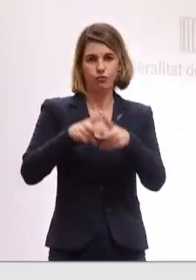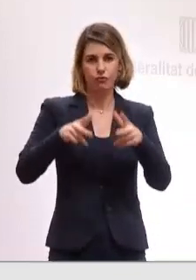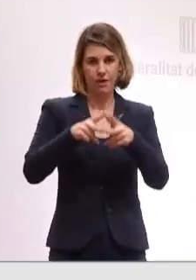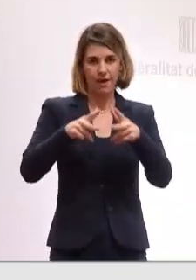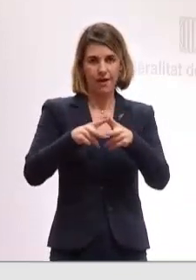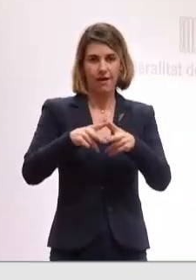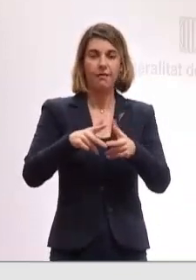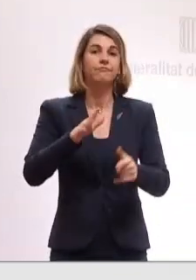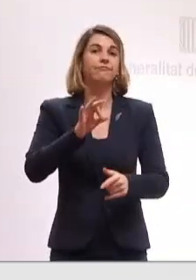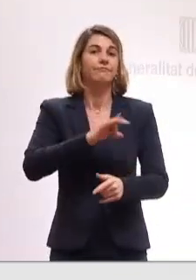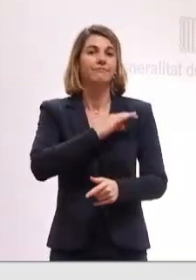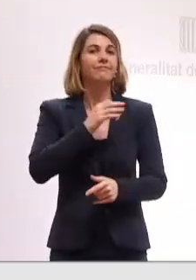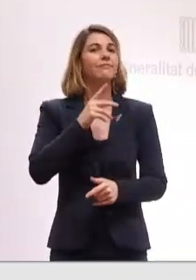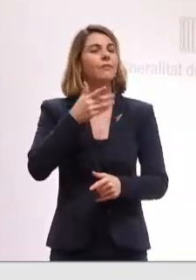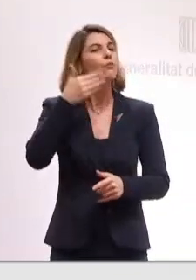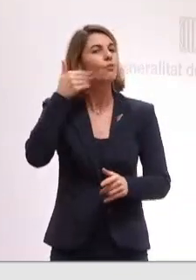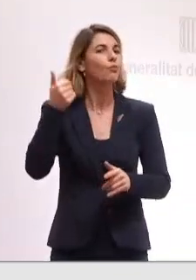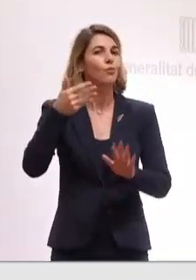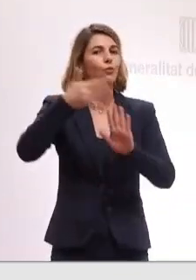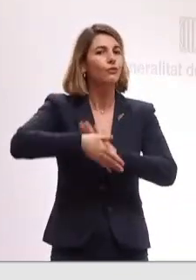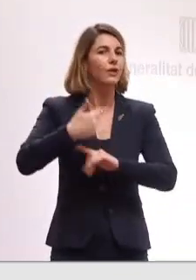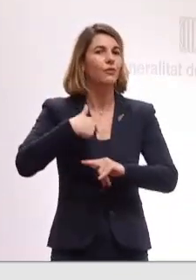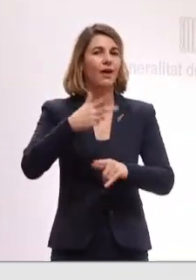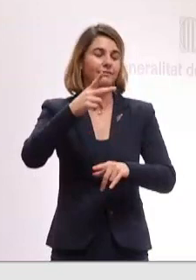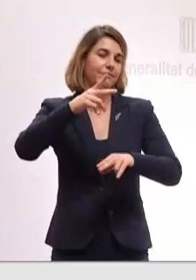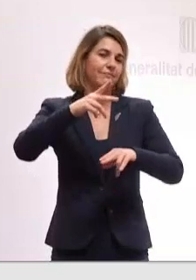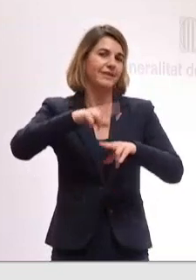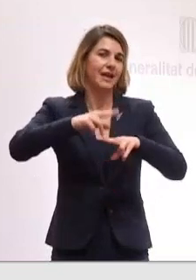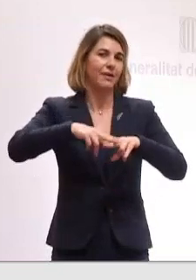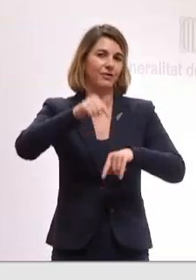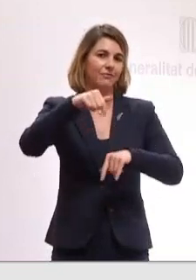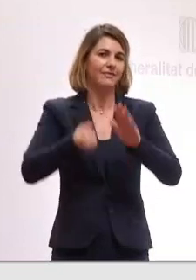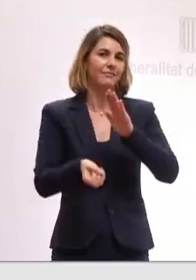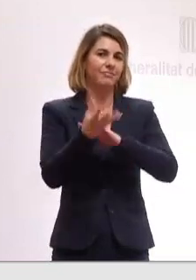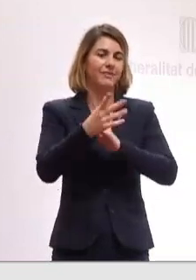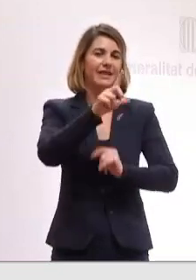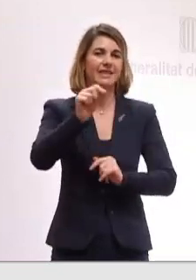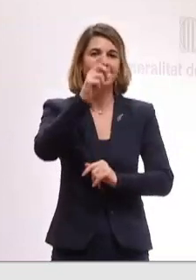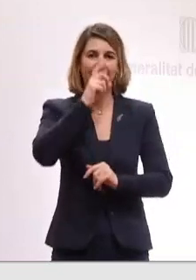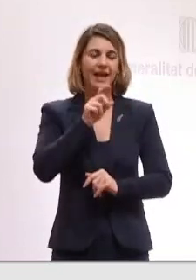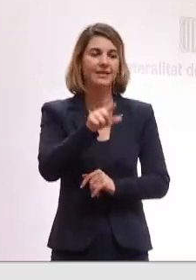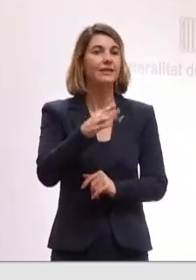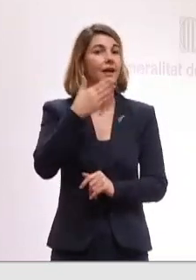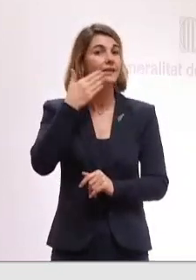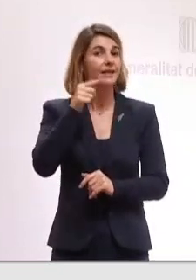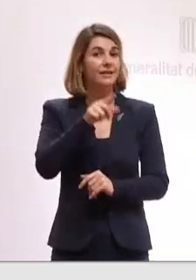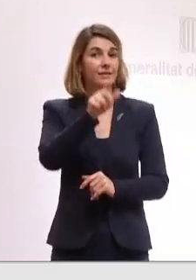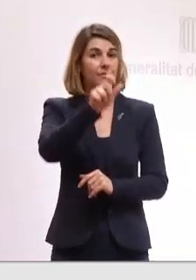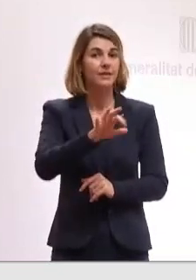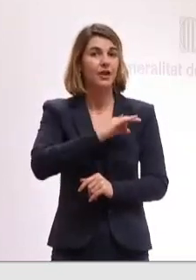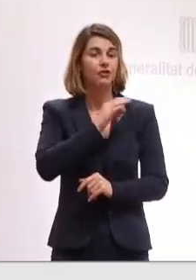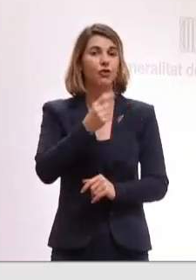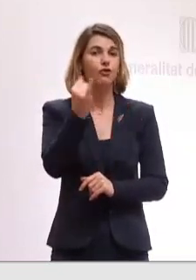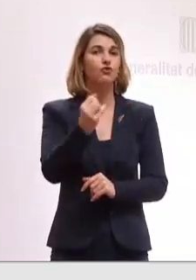menció honorífica se li concedeix amb motiu de la celebració del seu centenari. Recull el premi l'excel·lentíssim senyor Joan